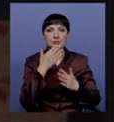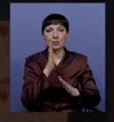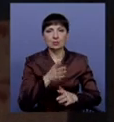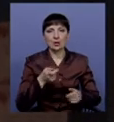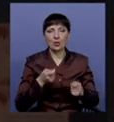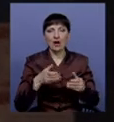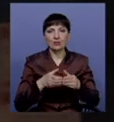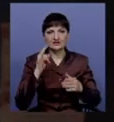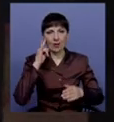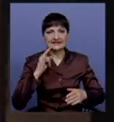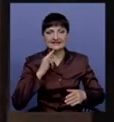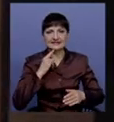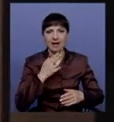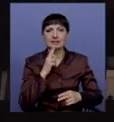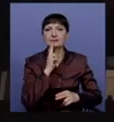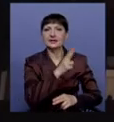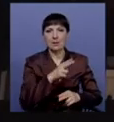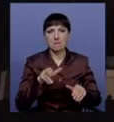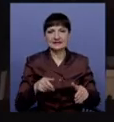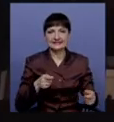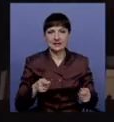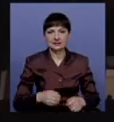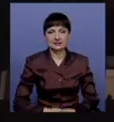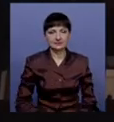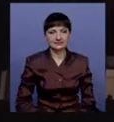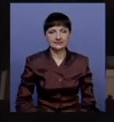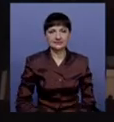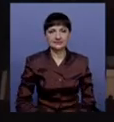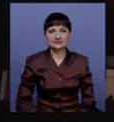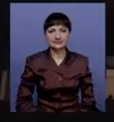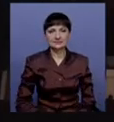руководству страны. Жанна Тайтенова, Миржан Ирбулатов, телеканал Алматы, Тараз.